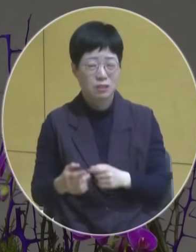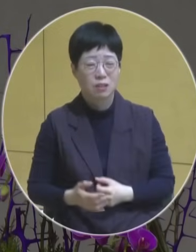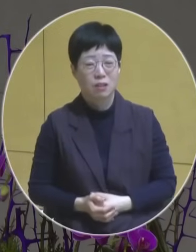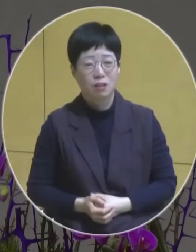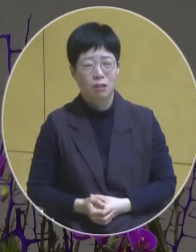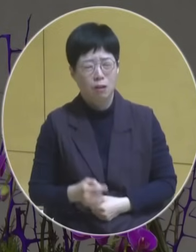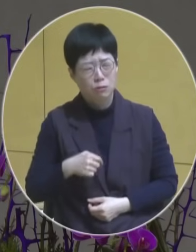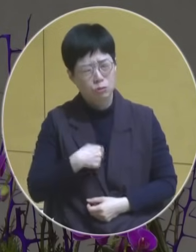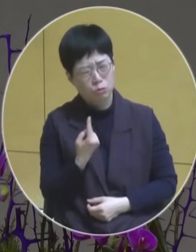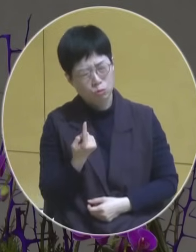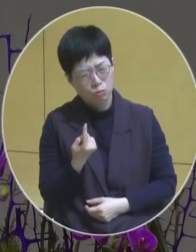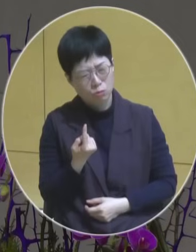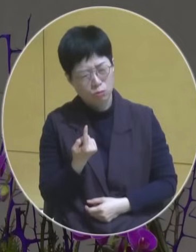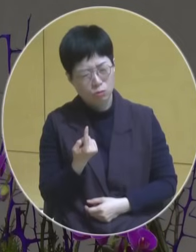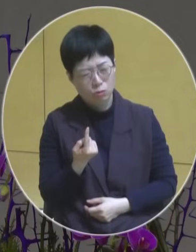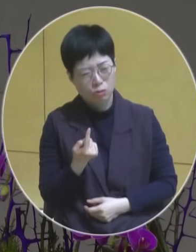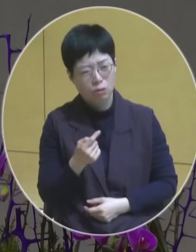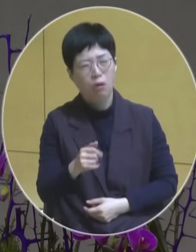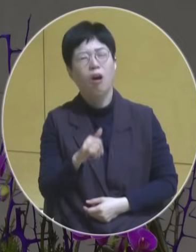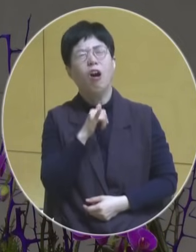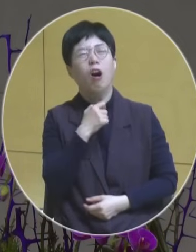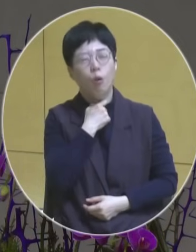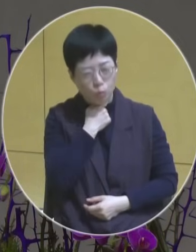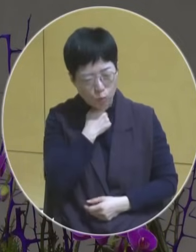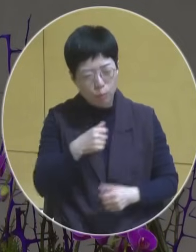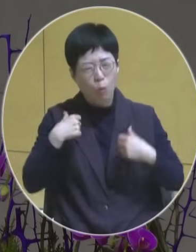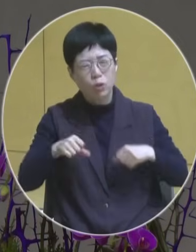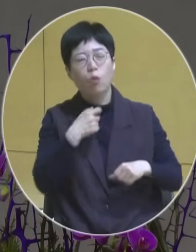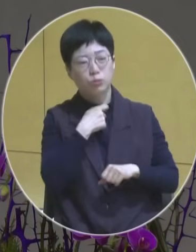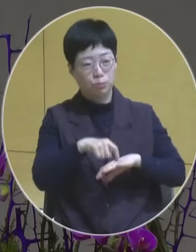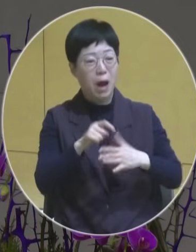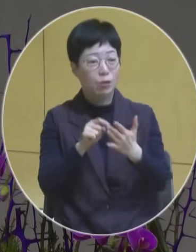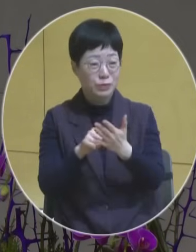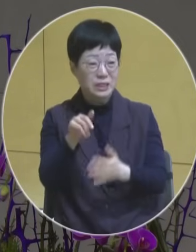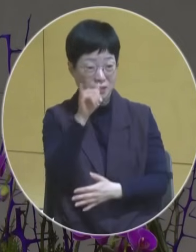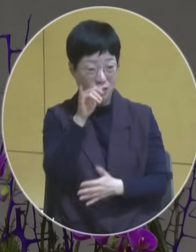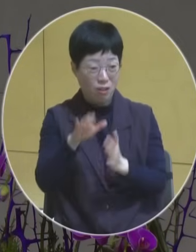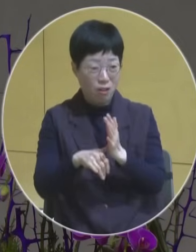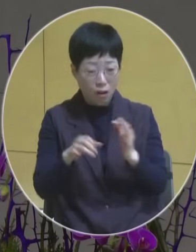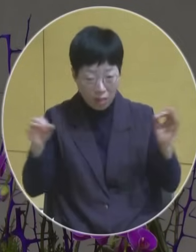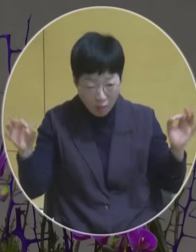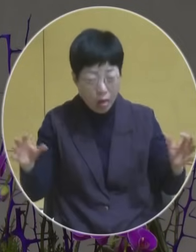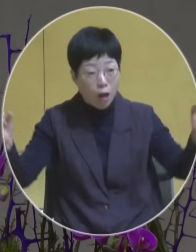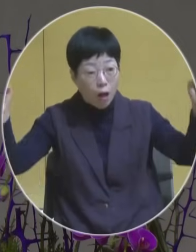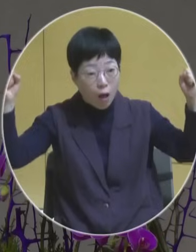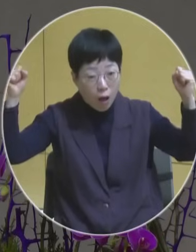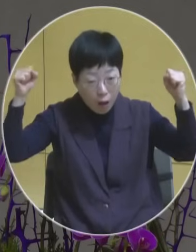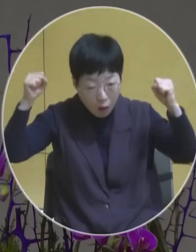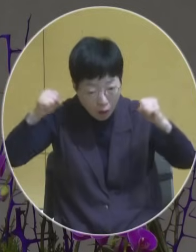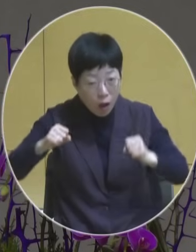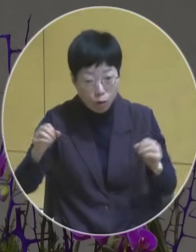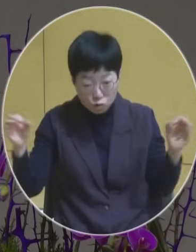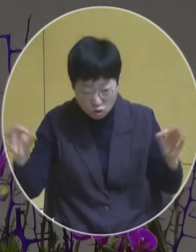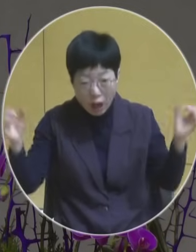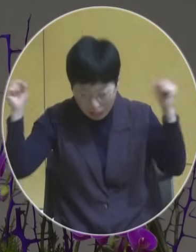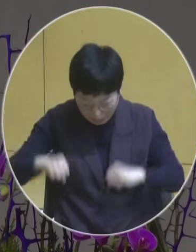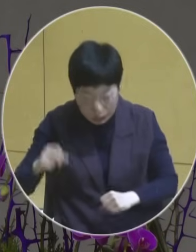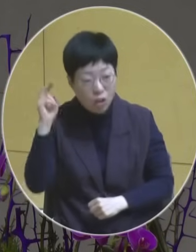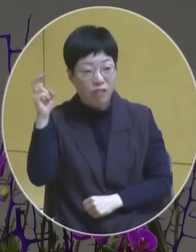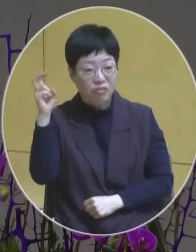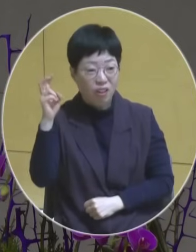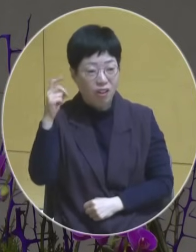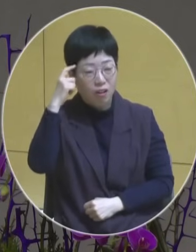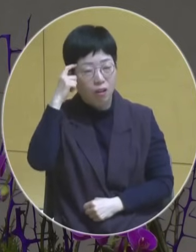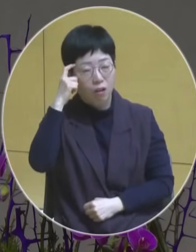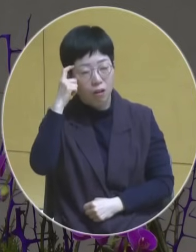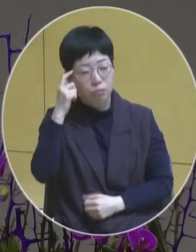마찬가지였습니다. 스스로 삶을 포기할 정도가 되었으니까 한순간에 무너질 수 있겠다 생각을 했어요. 그 생각을